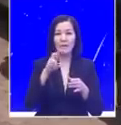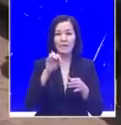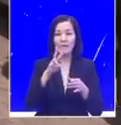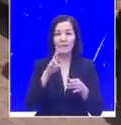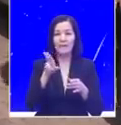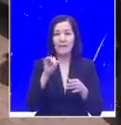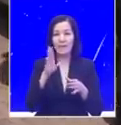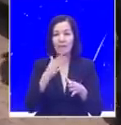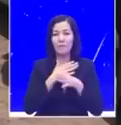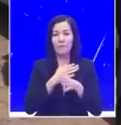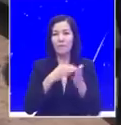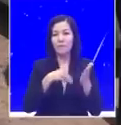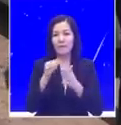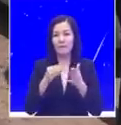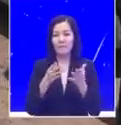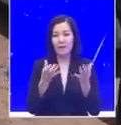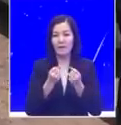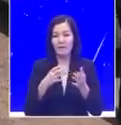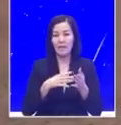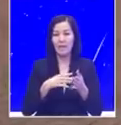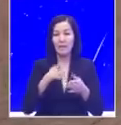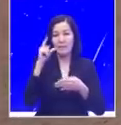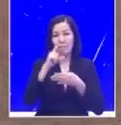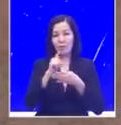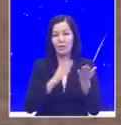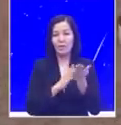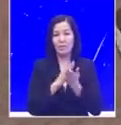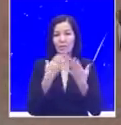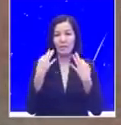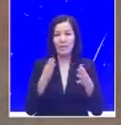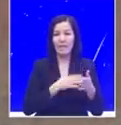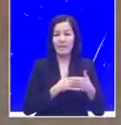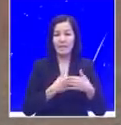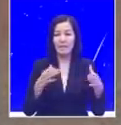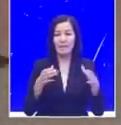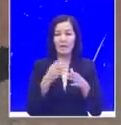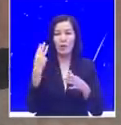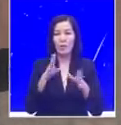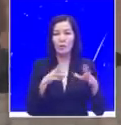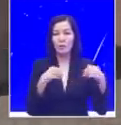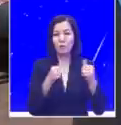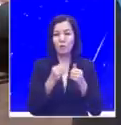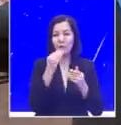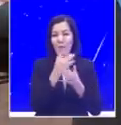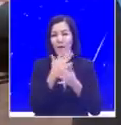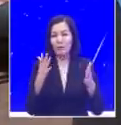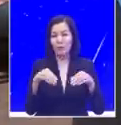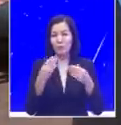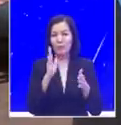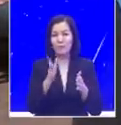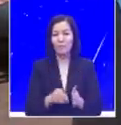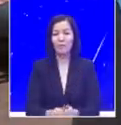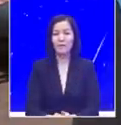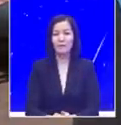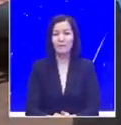Дарабаевтың демеушілігімен сатып алынған. Мешіт имамдары мен еріктілер 30 отбасына осындай азықпен қамтымақ. Қазіргі